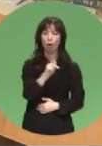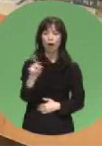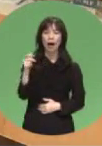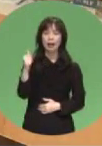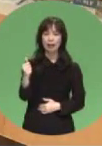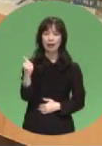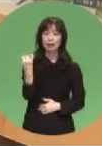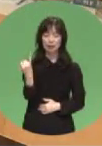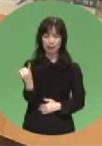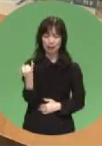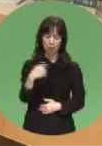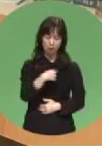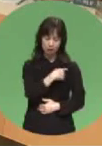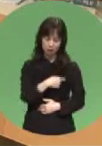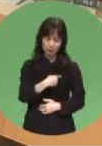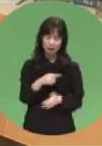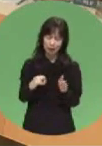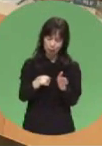たくさん詰まっています。